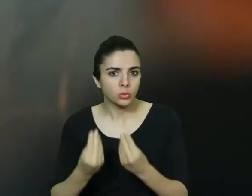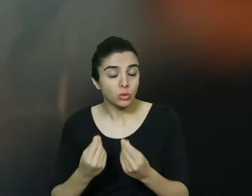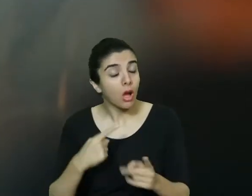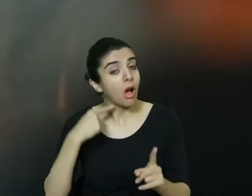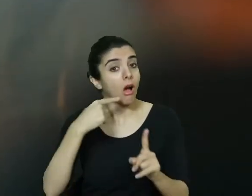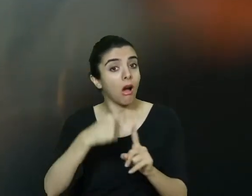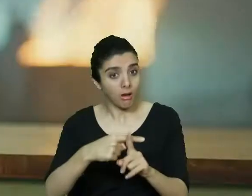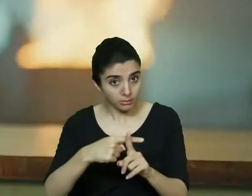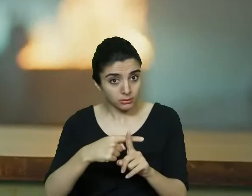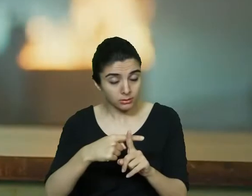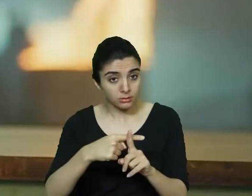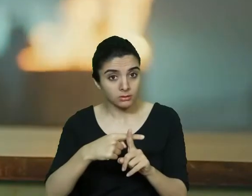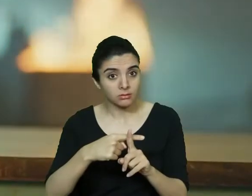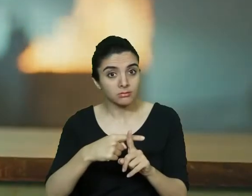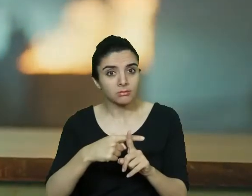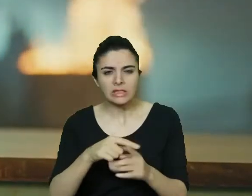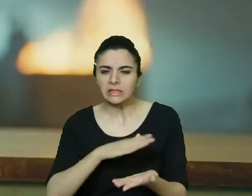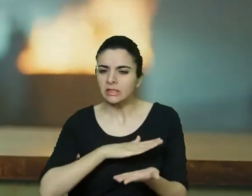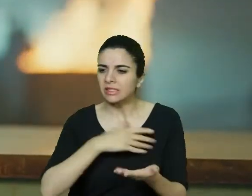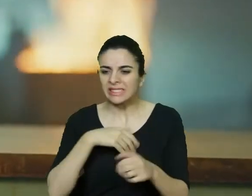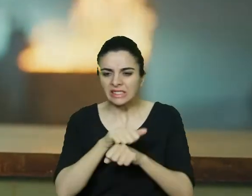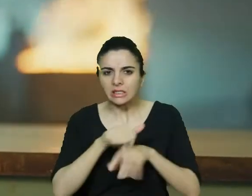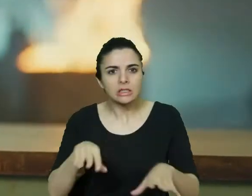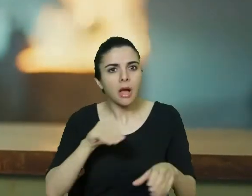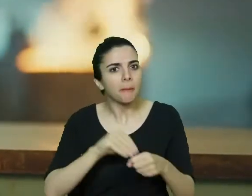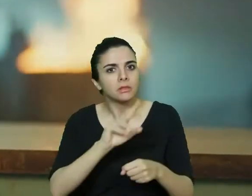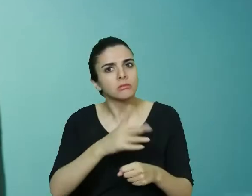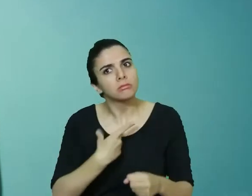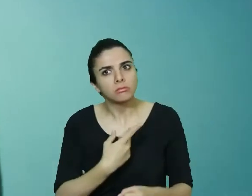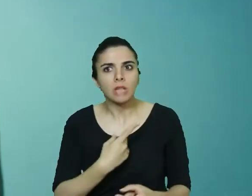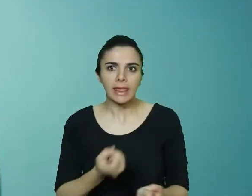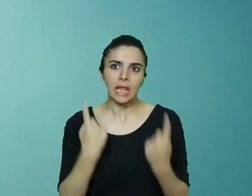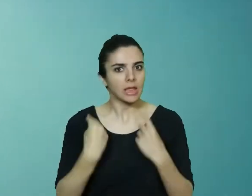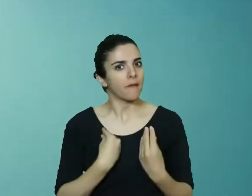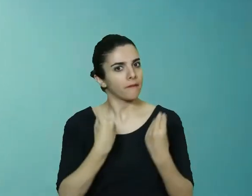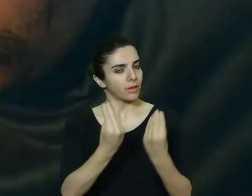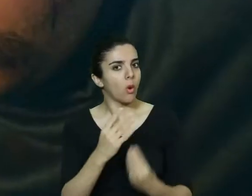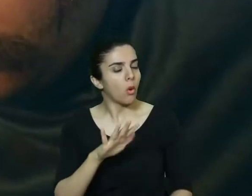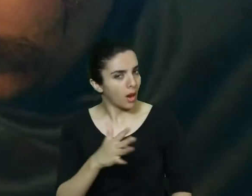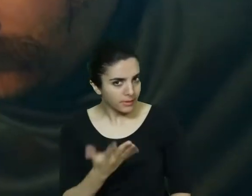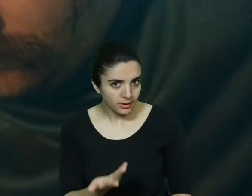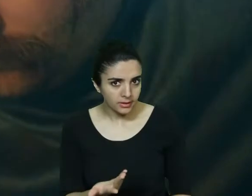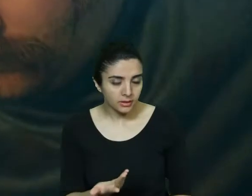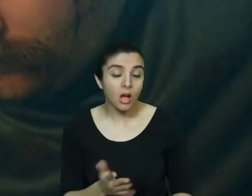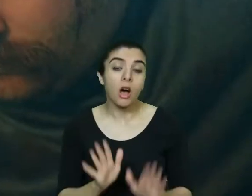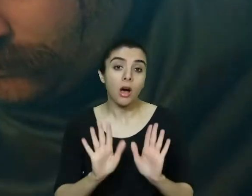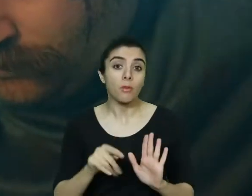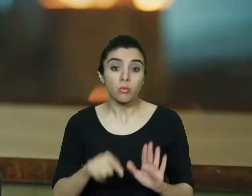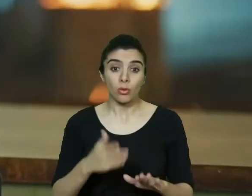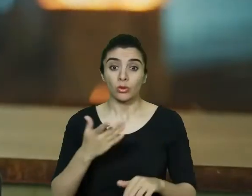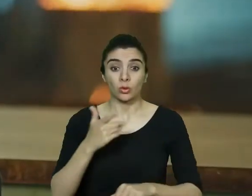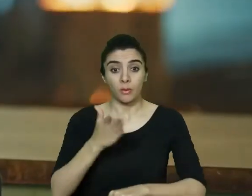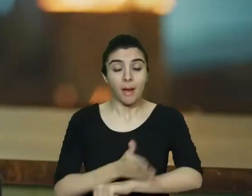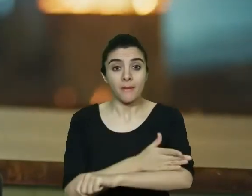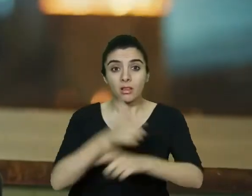Hatta düzenin ne olacağı konusunda söz sahibi olabilecek. Selim'i de Çalık'ın yanına bağlamışlar. Eğer bu